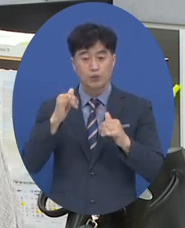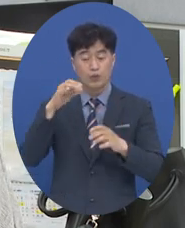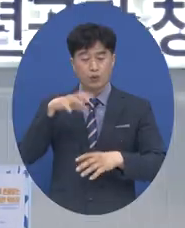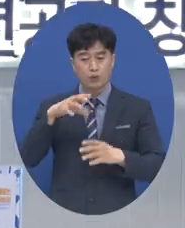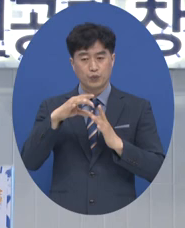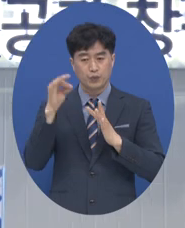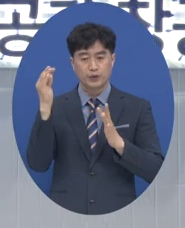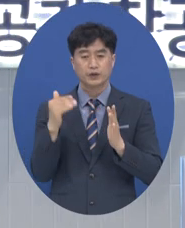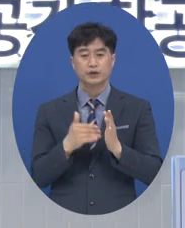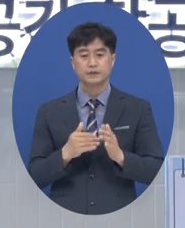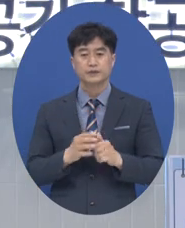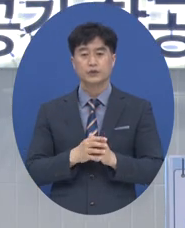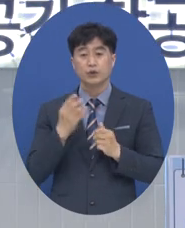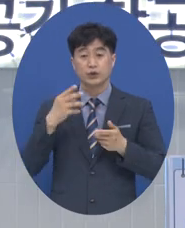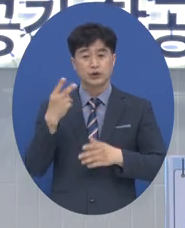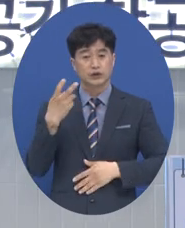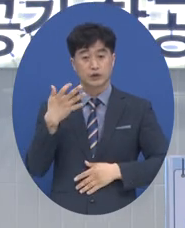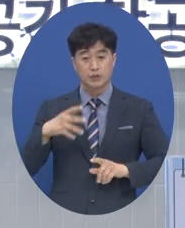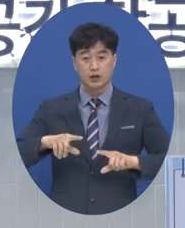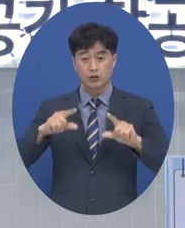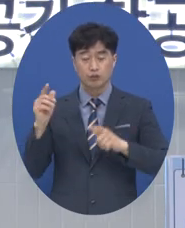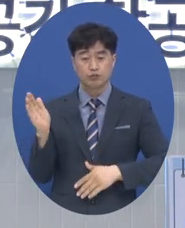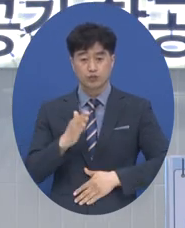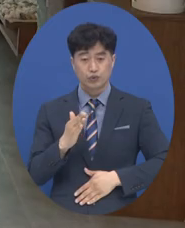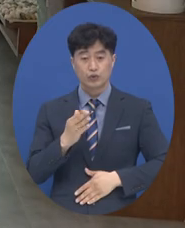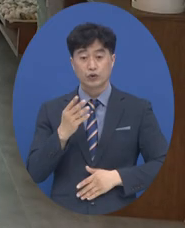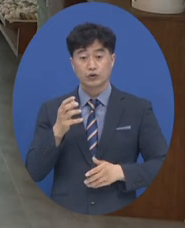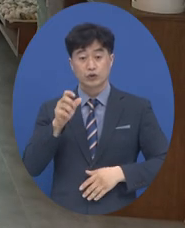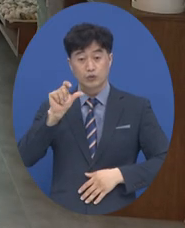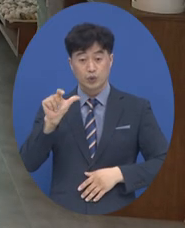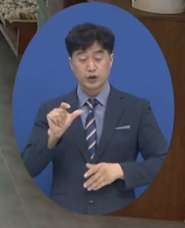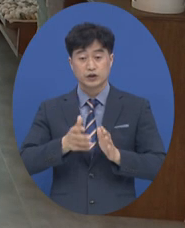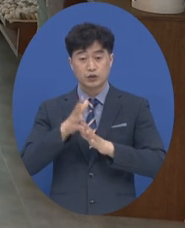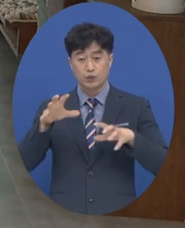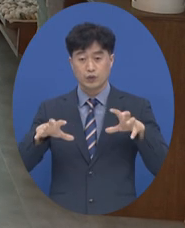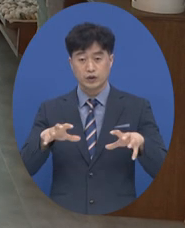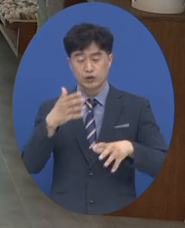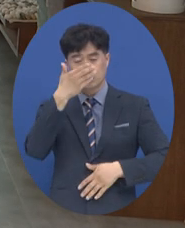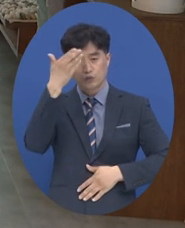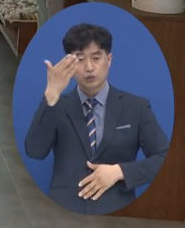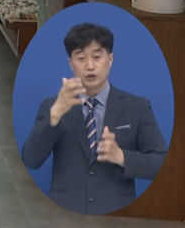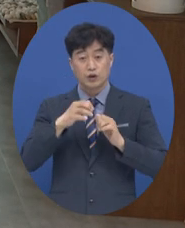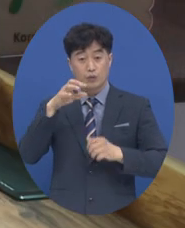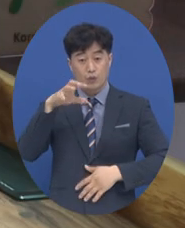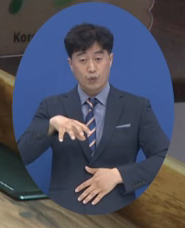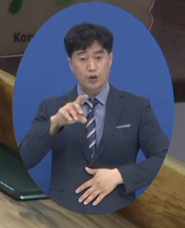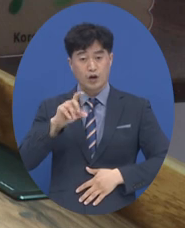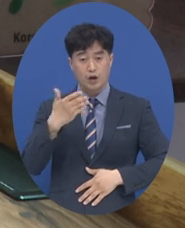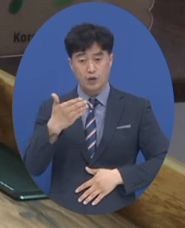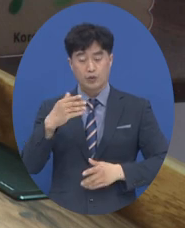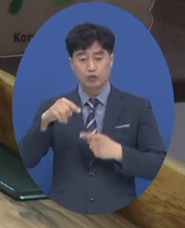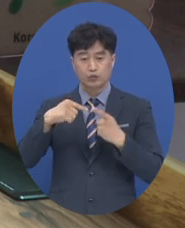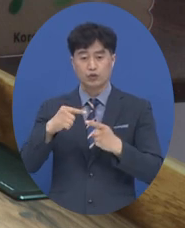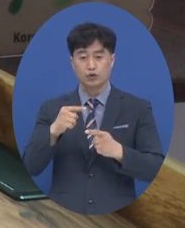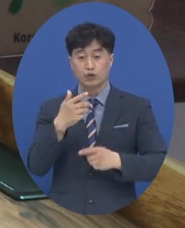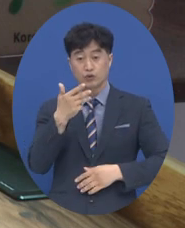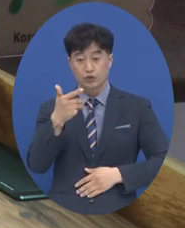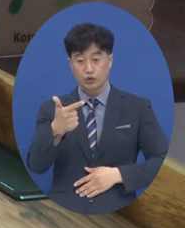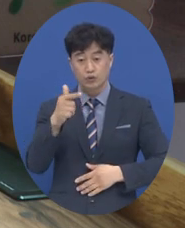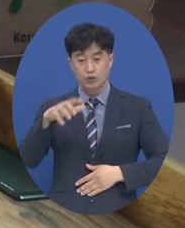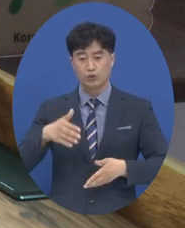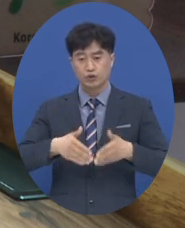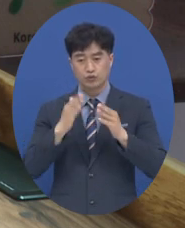하였습니다 경우도 는 2018년부터 톤을 15개씩 군대 창녀 공간 없겠소 를 운영하고 6개소 를 조성하고